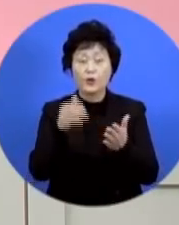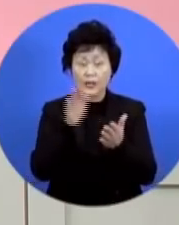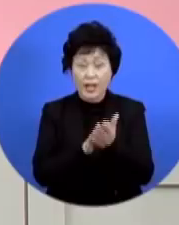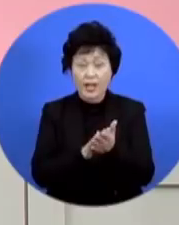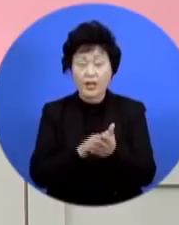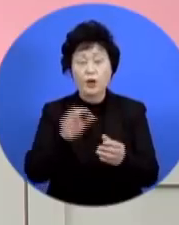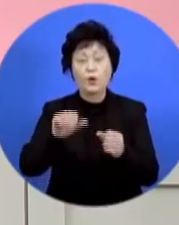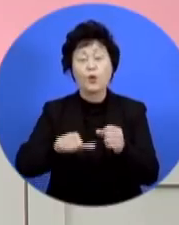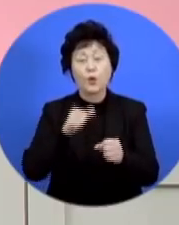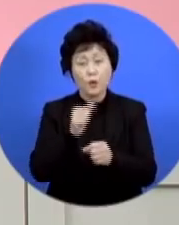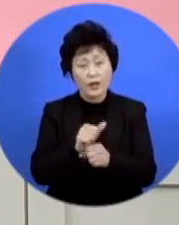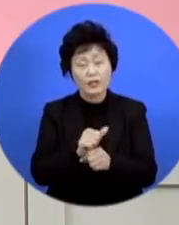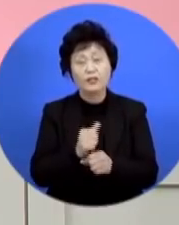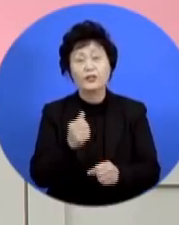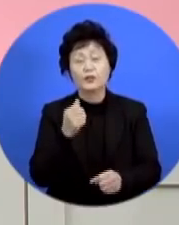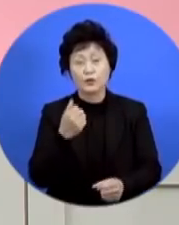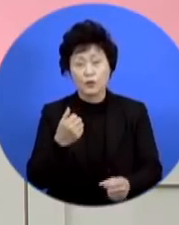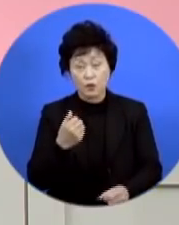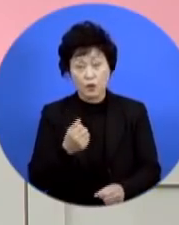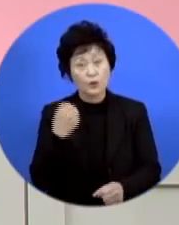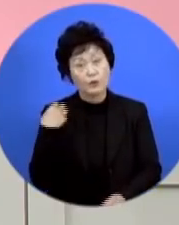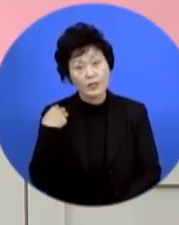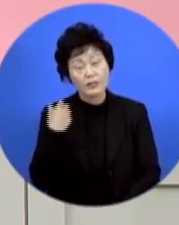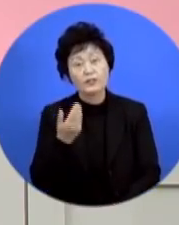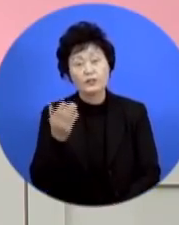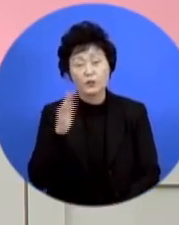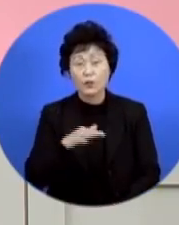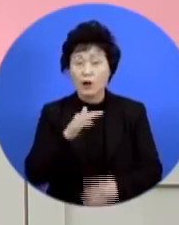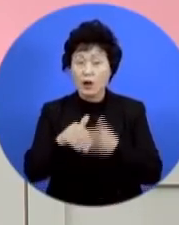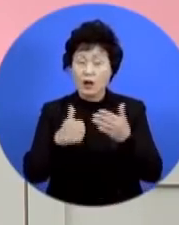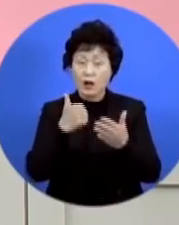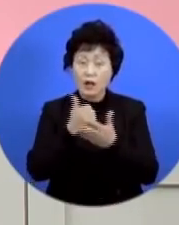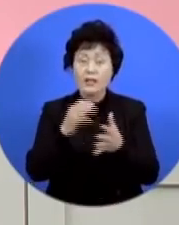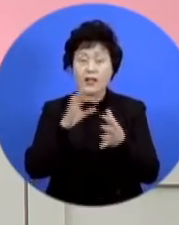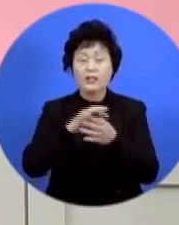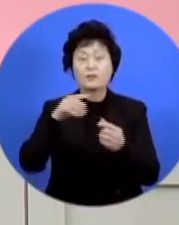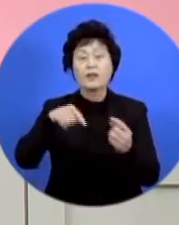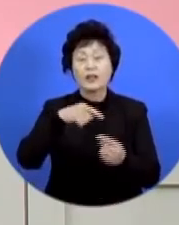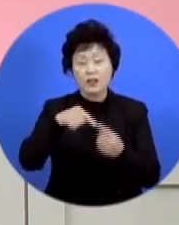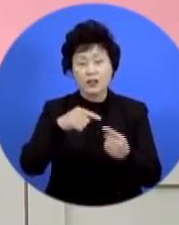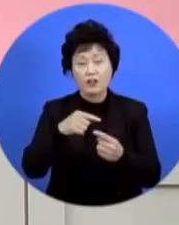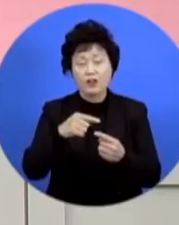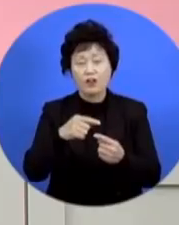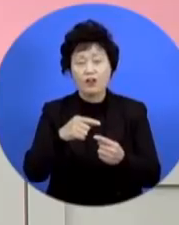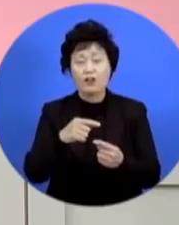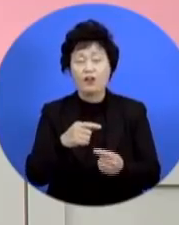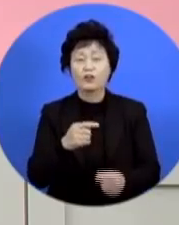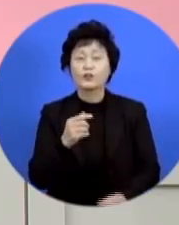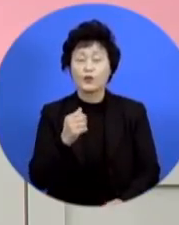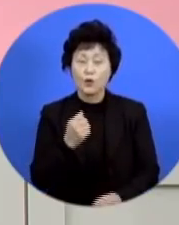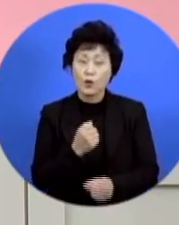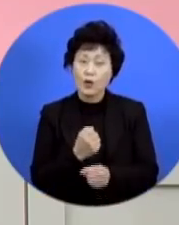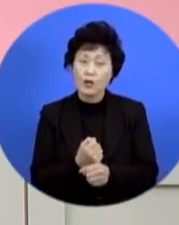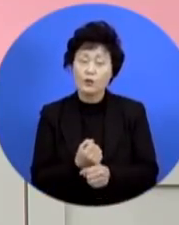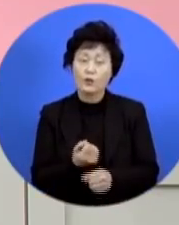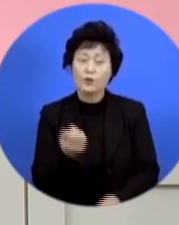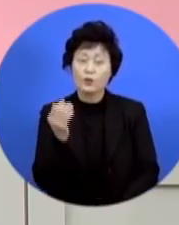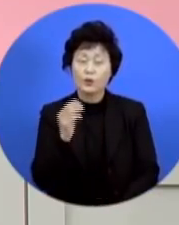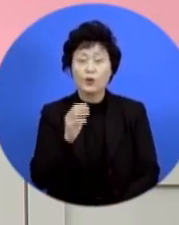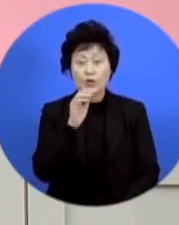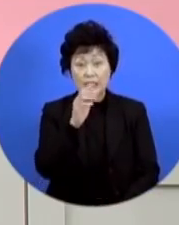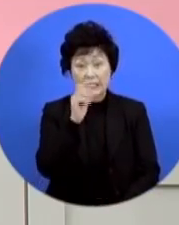그 강의도 CTS에서 했었고 네. 예. 하나님의 경영 그거 갖고 또 시리즈 예. 한번 했었고 CTS는 제가 아주 그래도